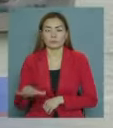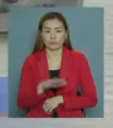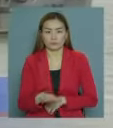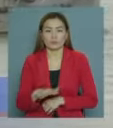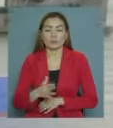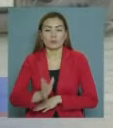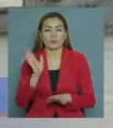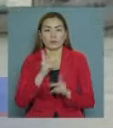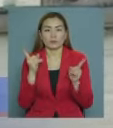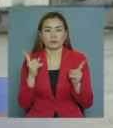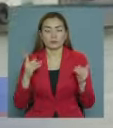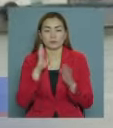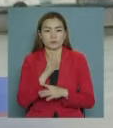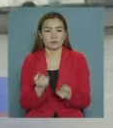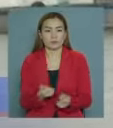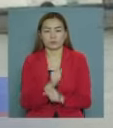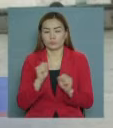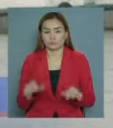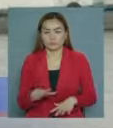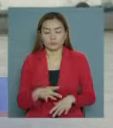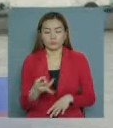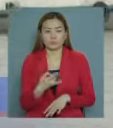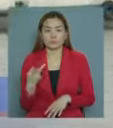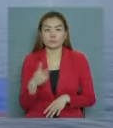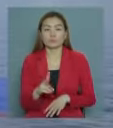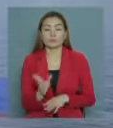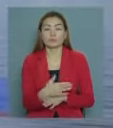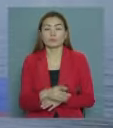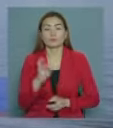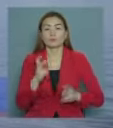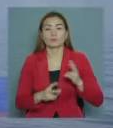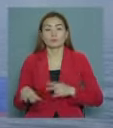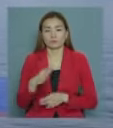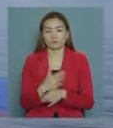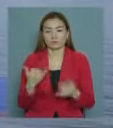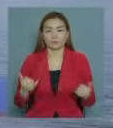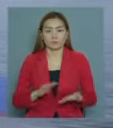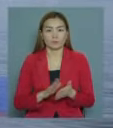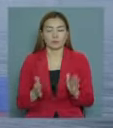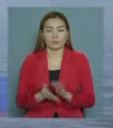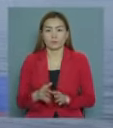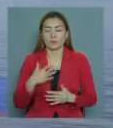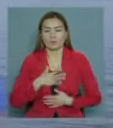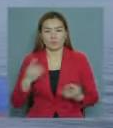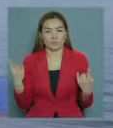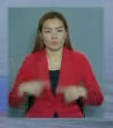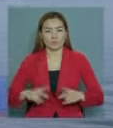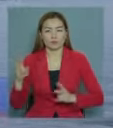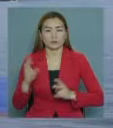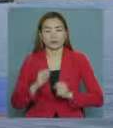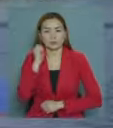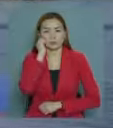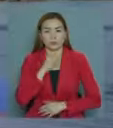үзіліп, экологиялық апат орын алары сөзсіз. Өңірде екі бекіре балық өсіру зауыты бар. Қазір жағдайлары өте төмен, технология